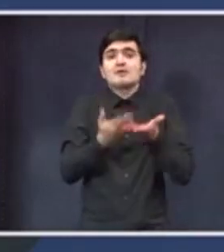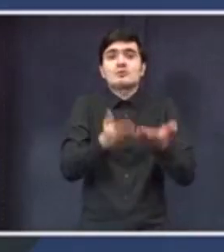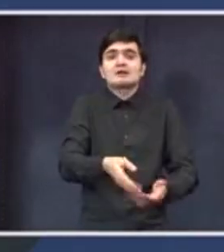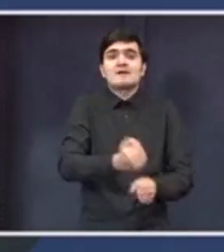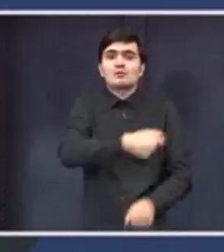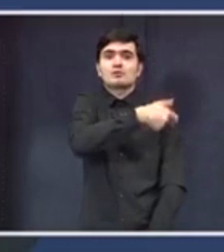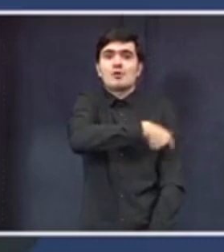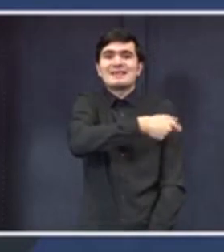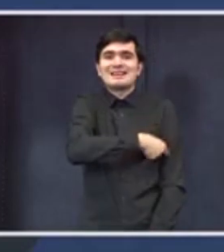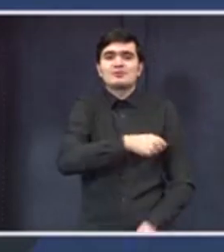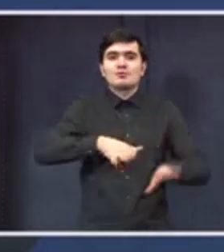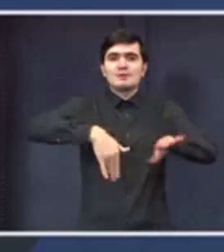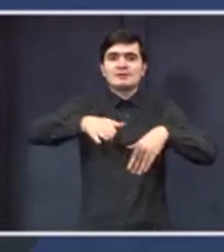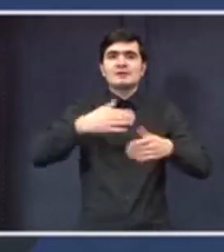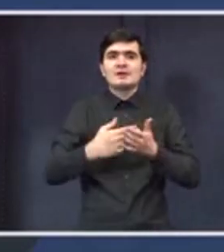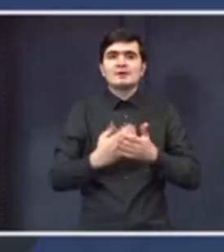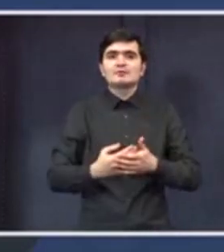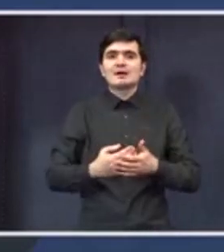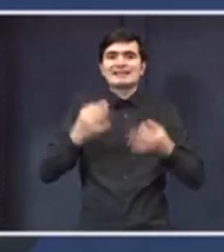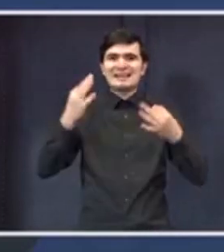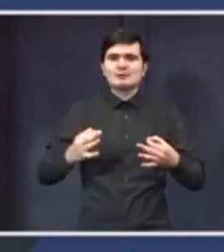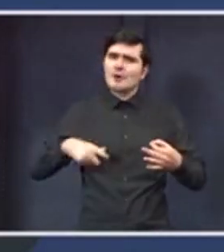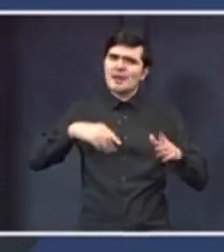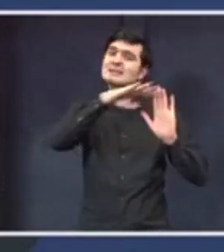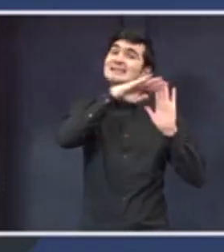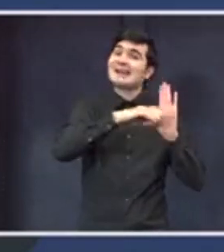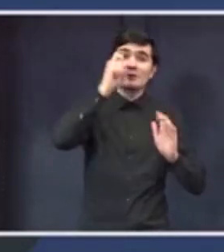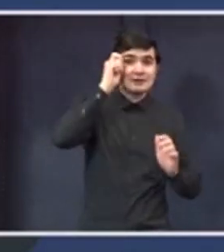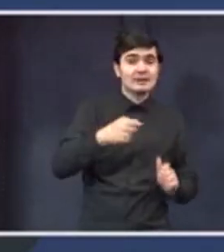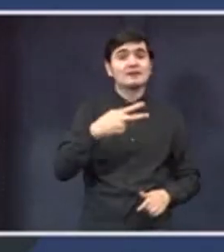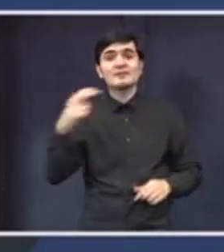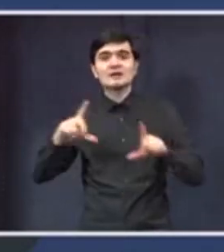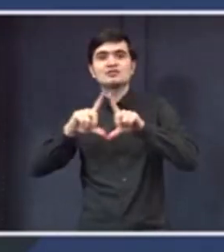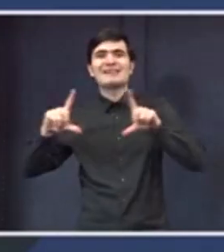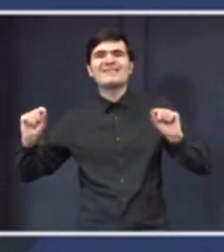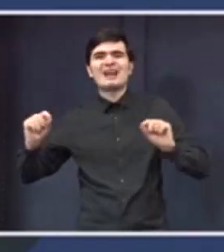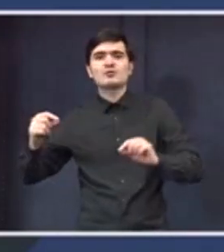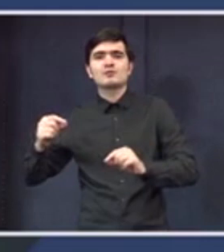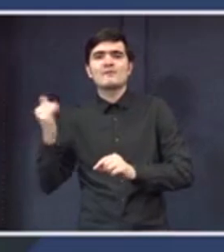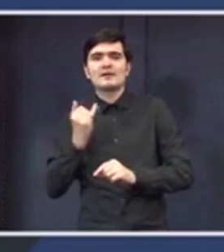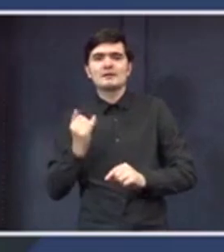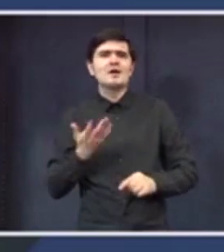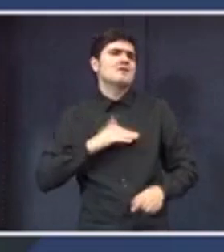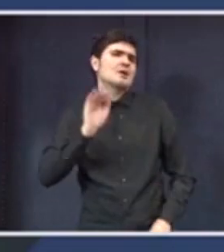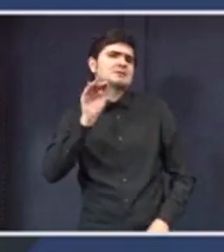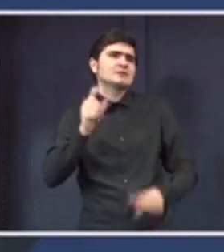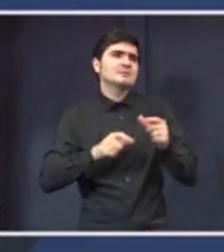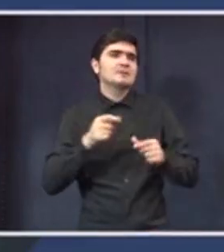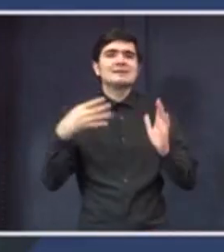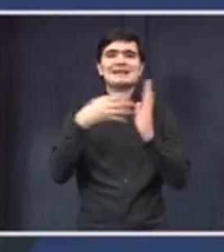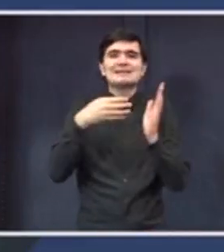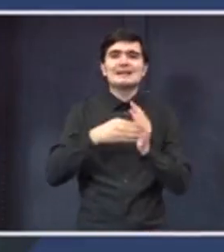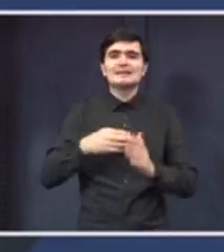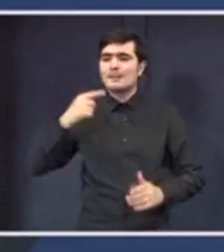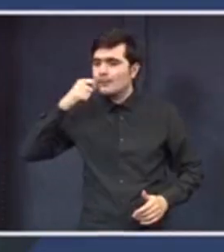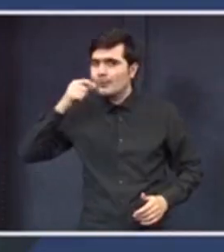interministerial pentru a asigura că sunt reguli pe care le vor respecta, dar fără certificat verde. Și de asemenea voiam să vă întreb despre testele de salivă, pentru că știm